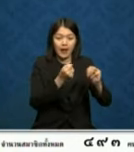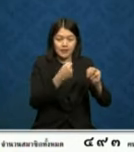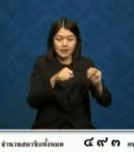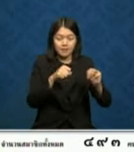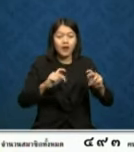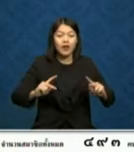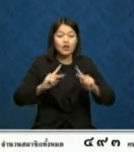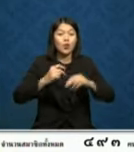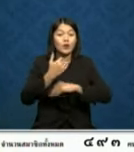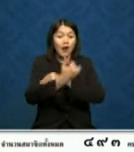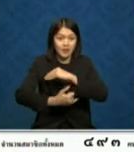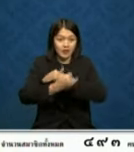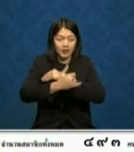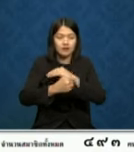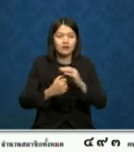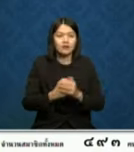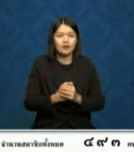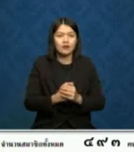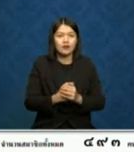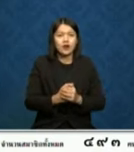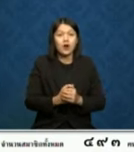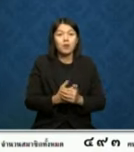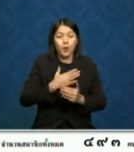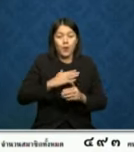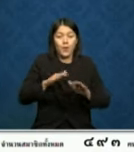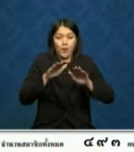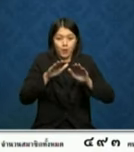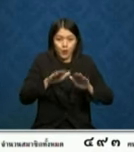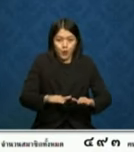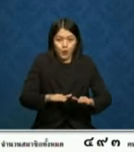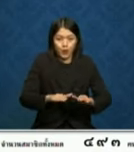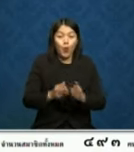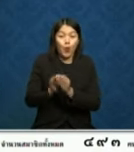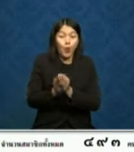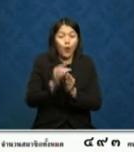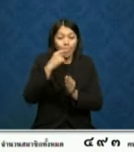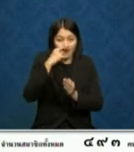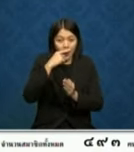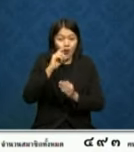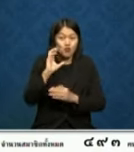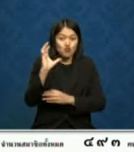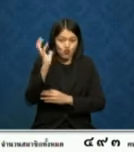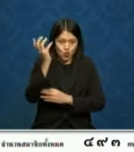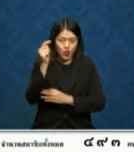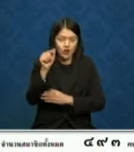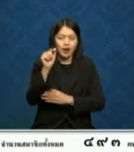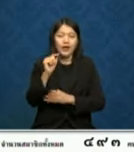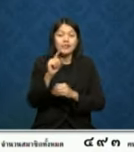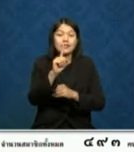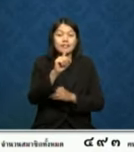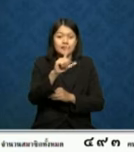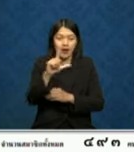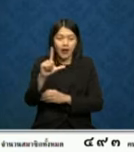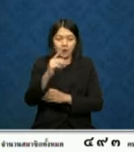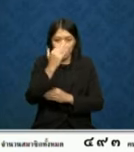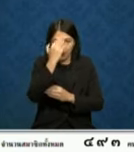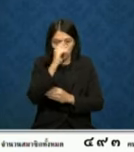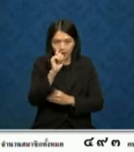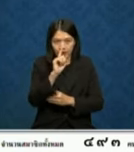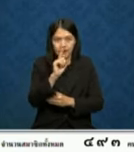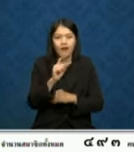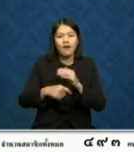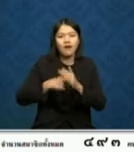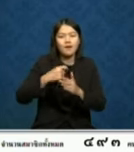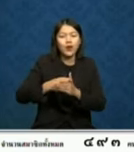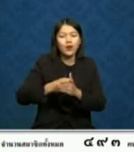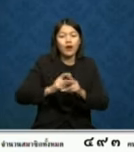ต่างประเทศไปกระทรวงการต่างประเทศเนี่ยผมปรับลดอ่าครัวไทยสู่ครัวโลกของกระทรวงการต่างประเทศไป 1ล้านบาทด้วยเหตุผลที่ว่าเนี่ยครับ